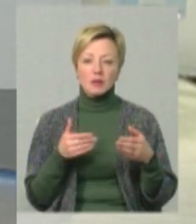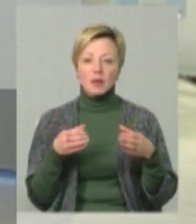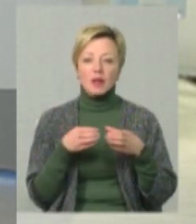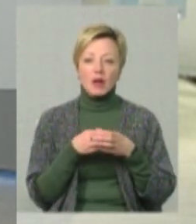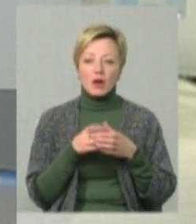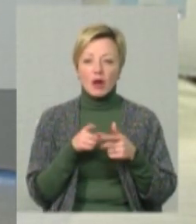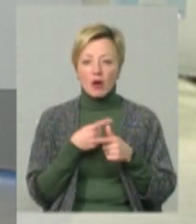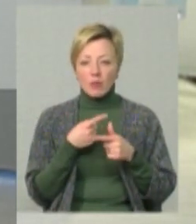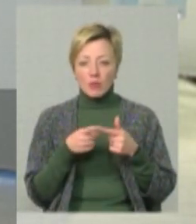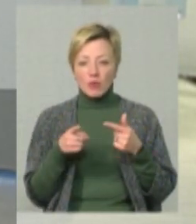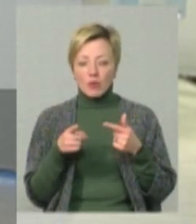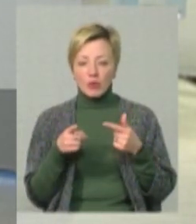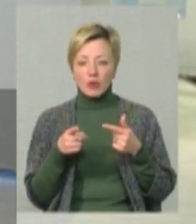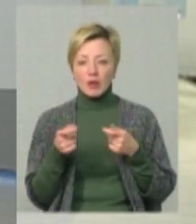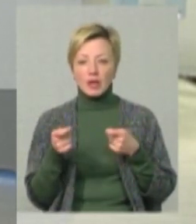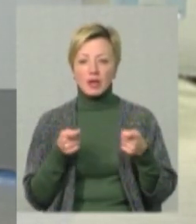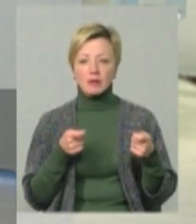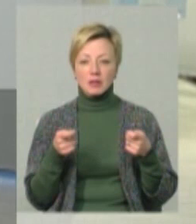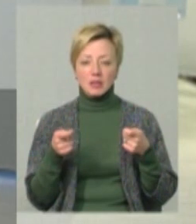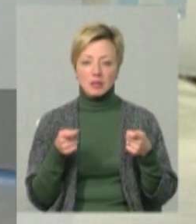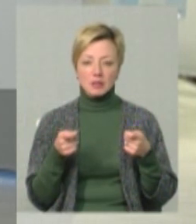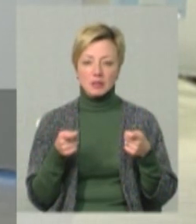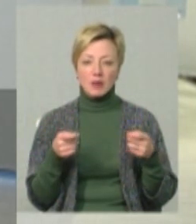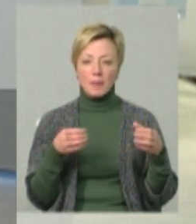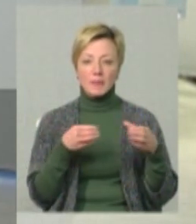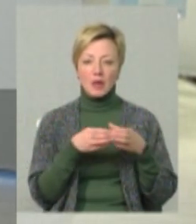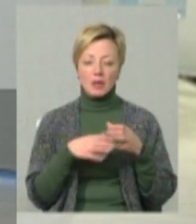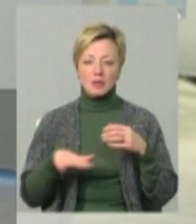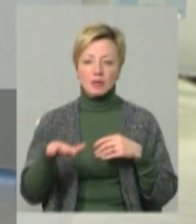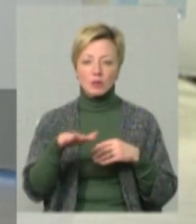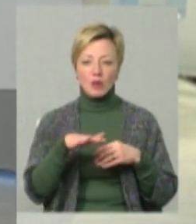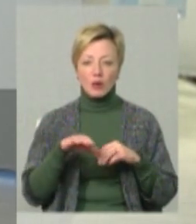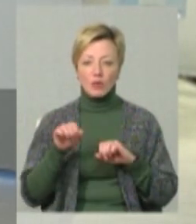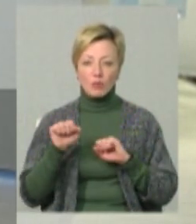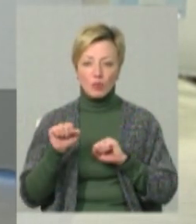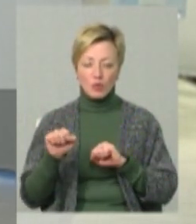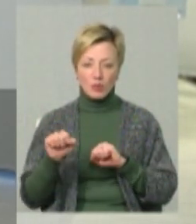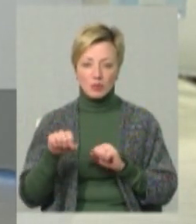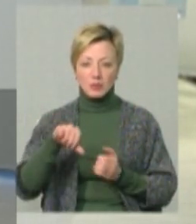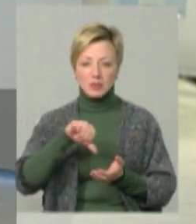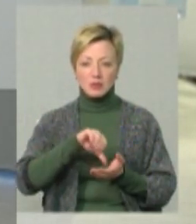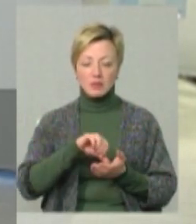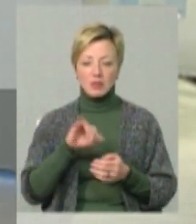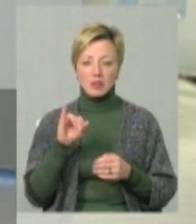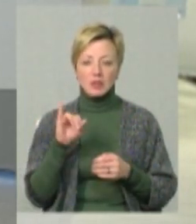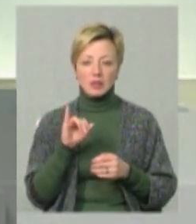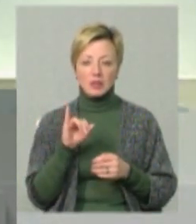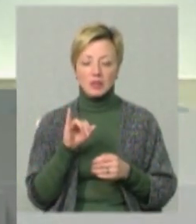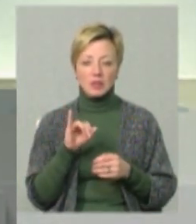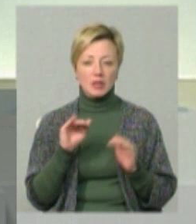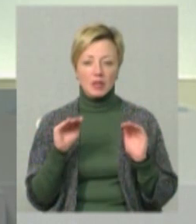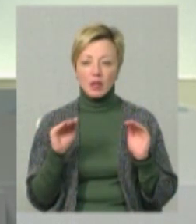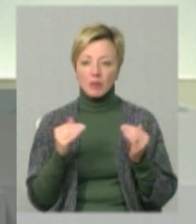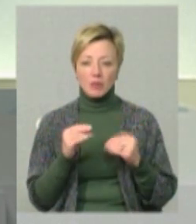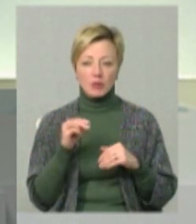батальйону або від керівництва бригади територіальної оборони представник, і